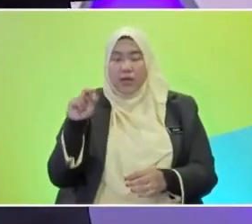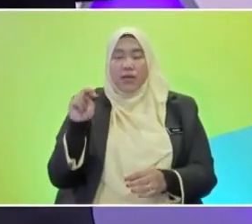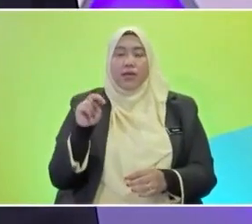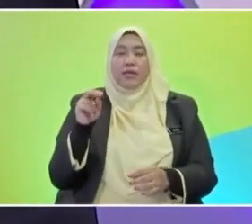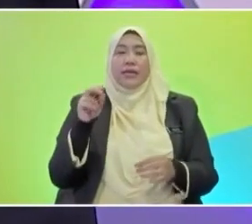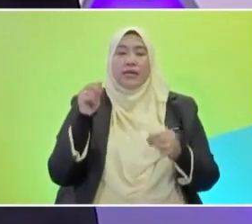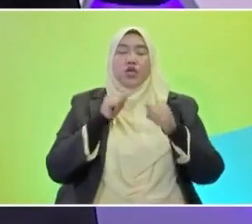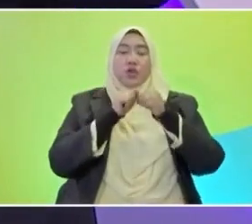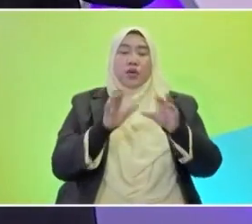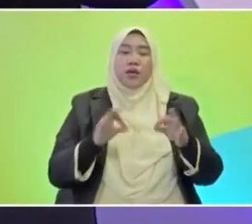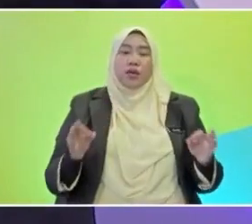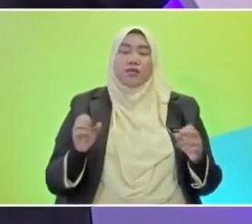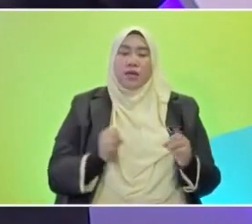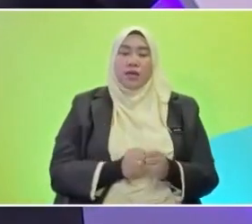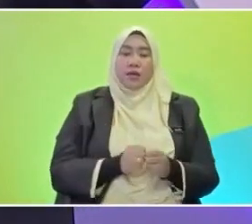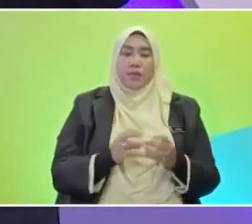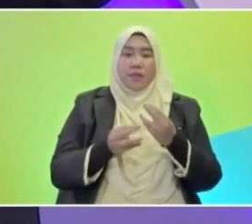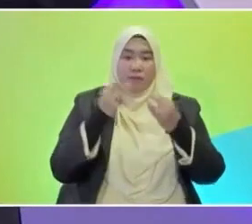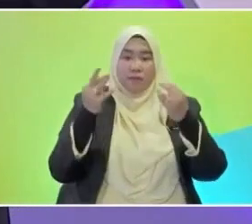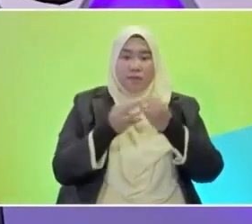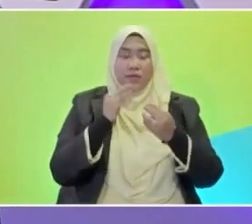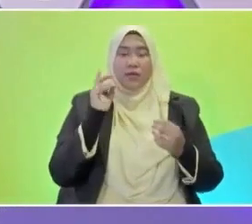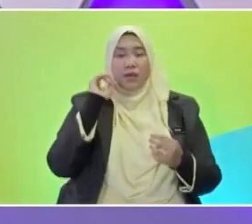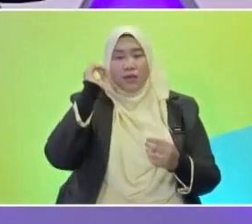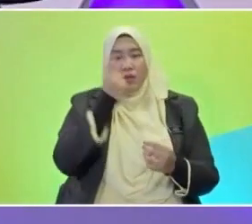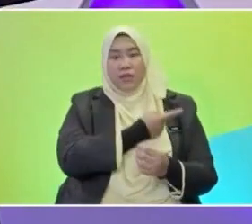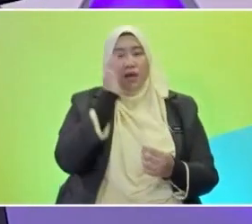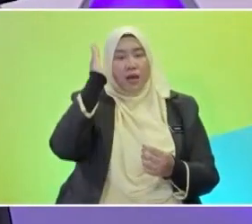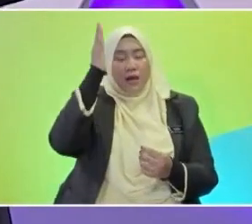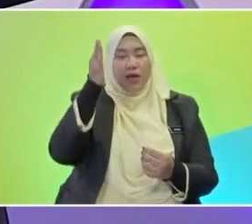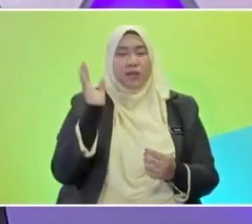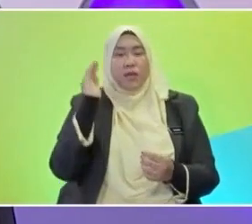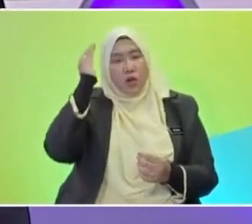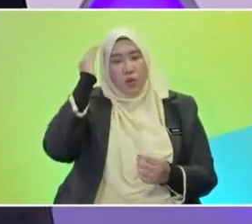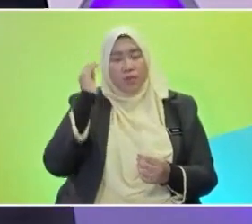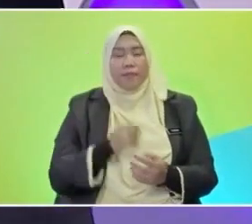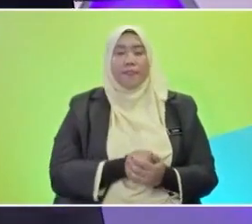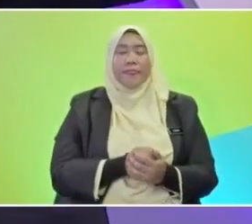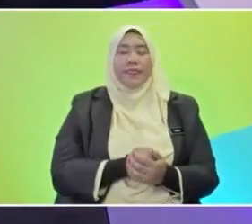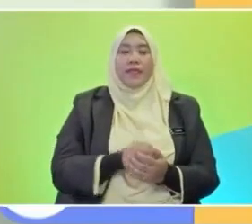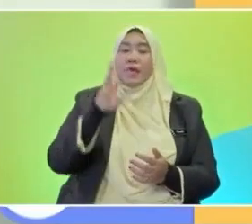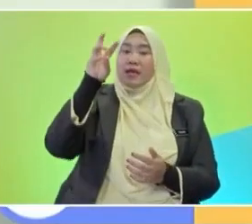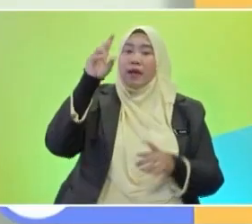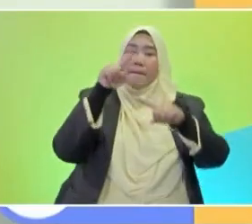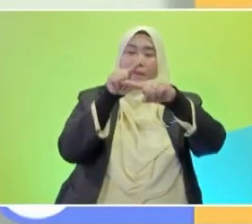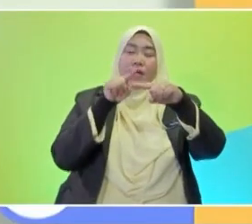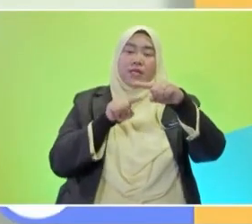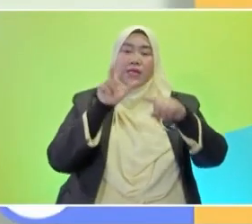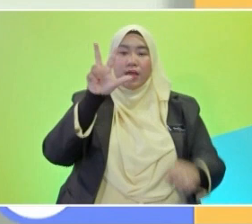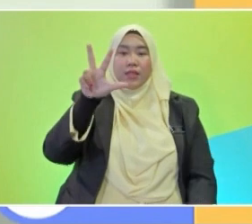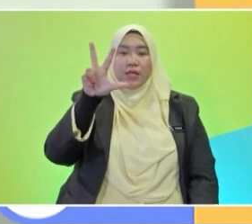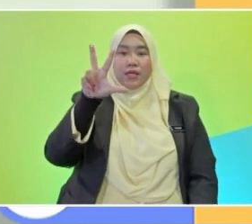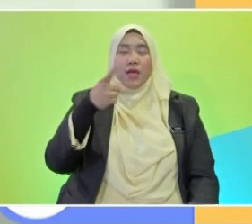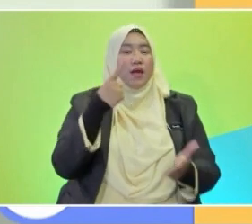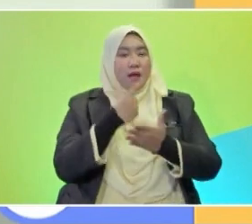betul Kita akan tahu operasi yang kita gunakan baik contoh untuk soal yang ini 6 bagi dengan tiga baik